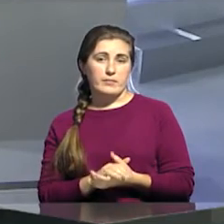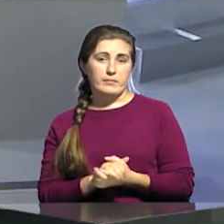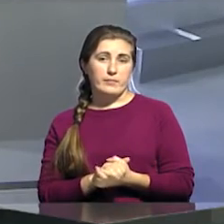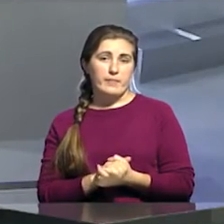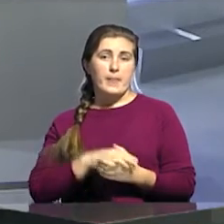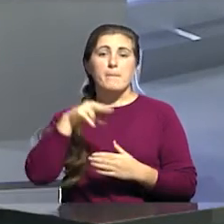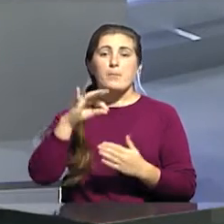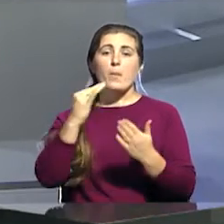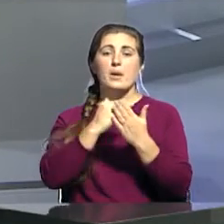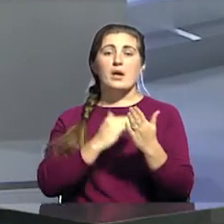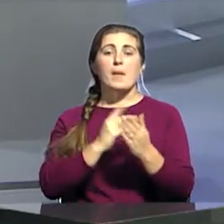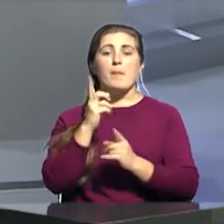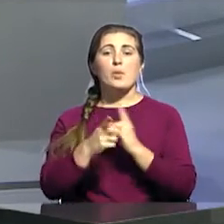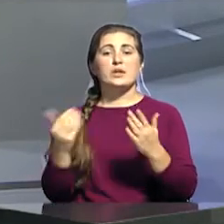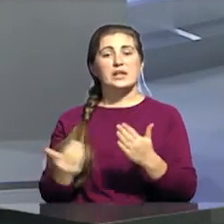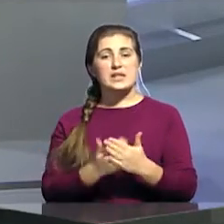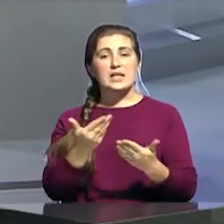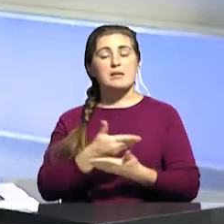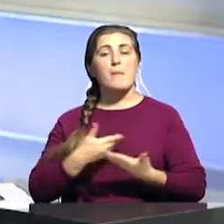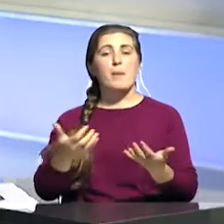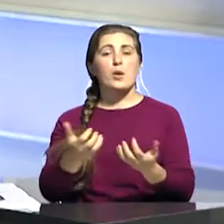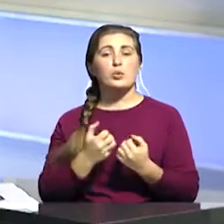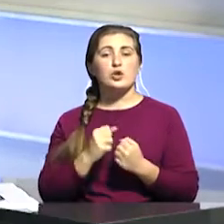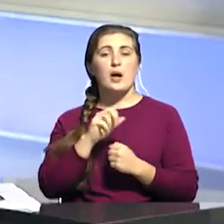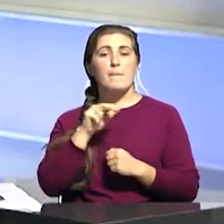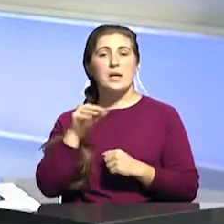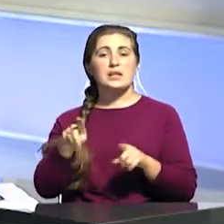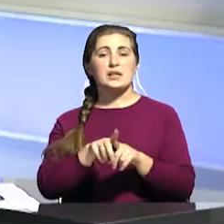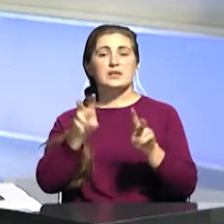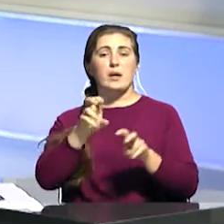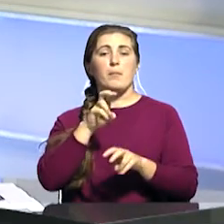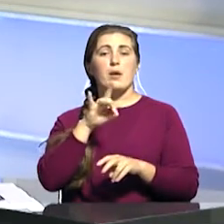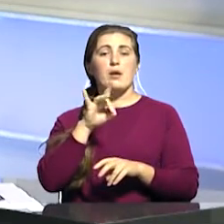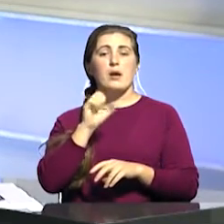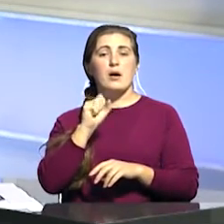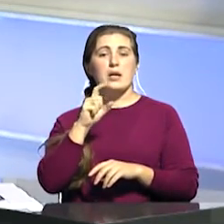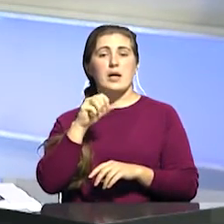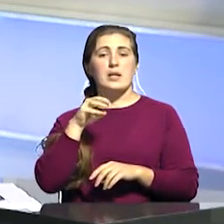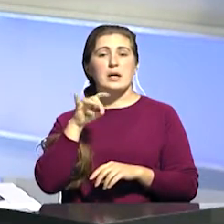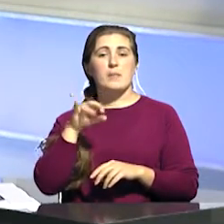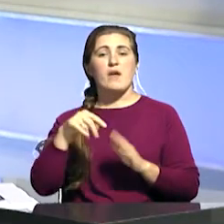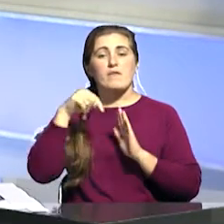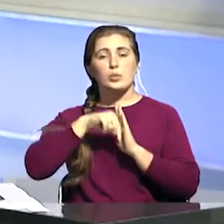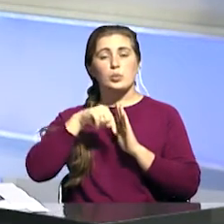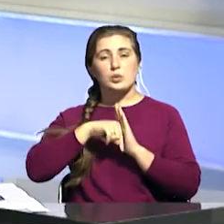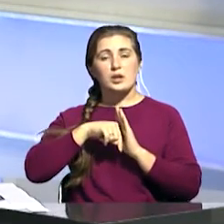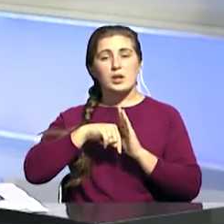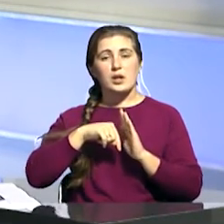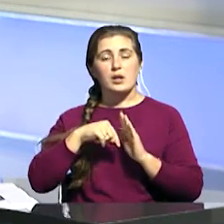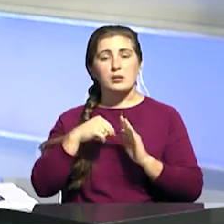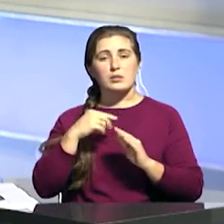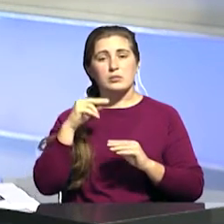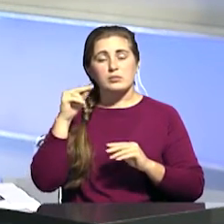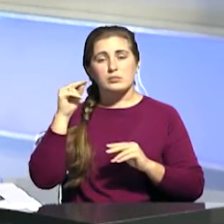есть. По программе модернизации мы получили аппарат так называемой брахитерапии. Это внутриполосное облучение. Сейчас